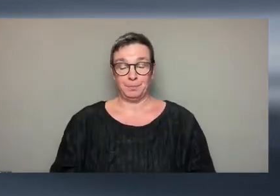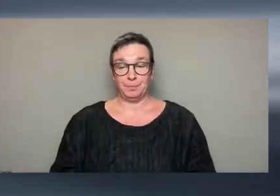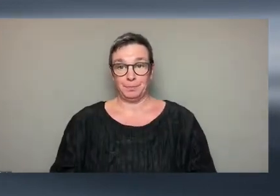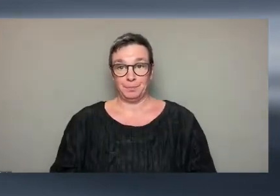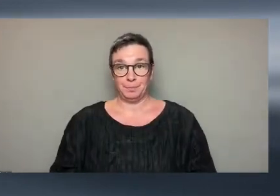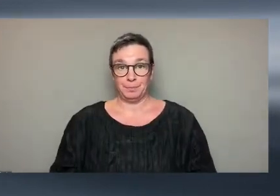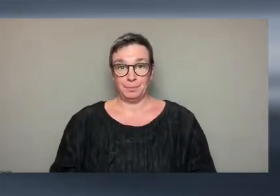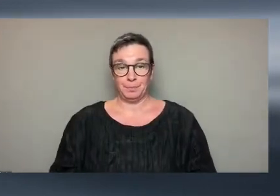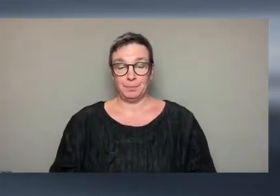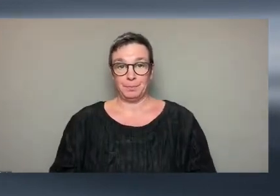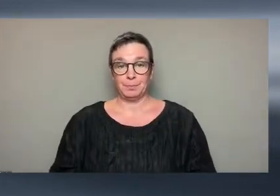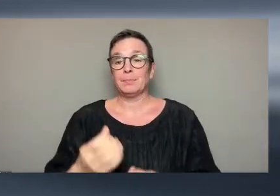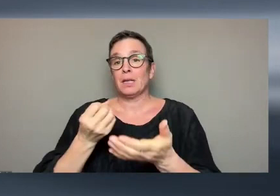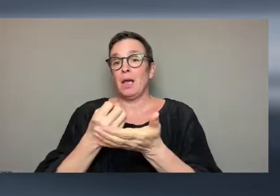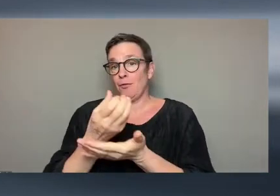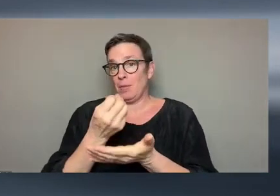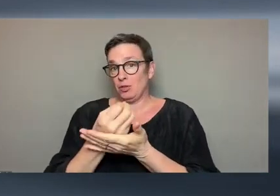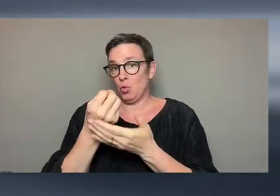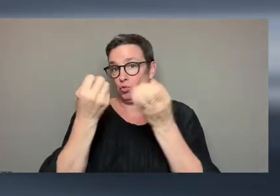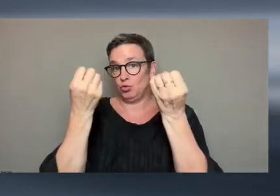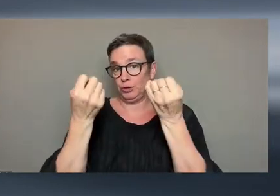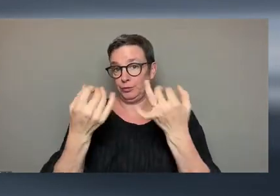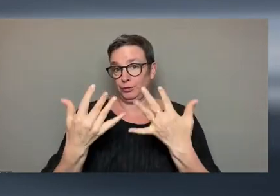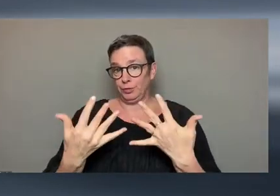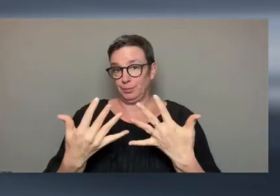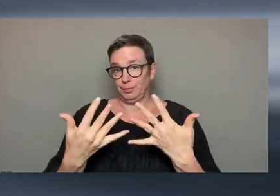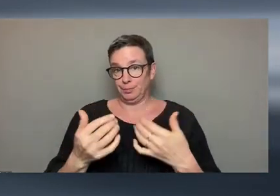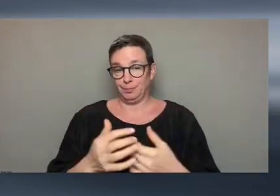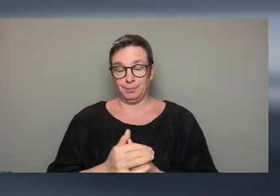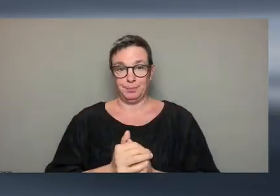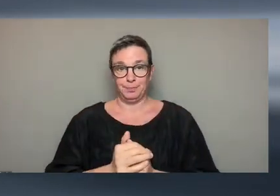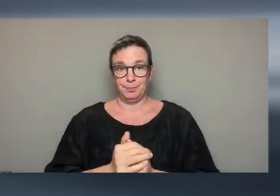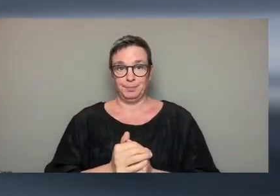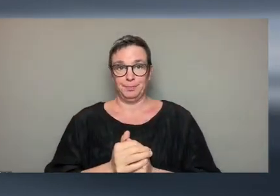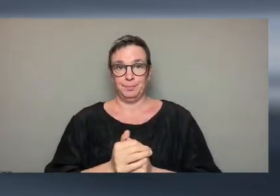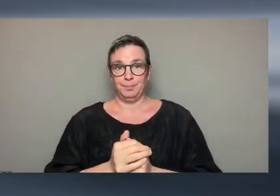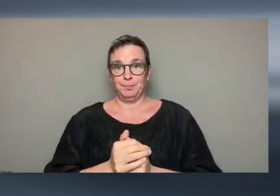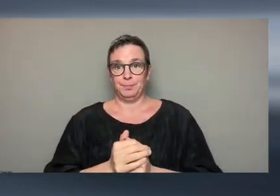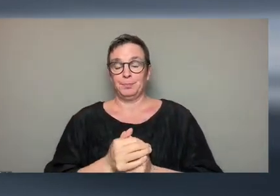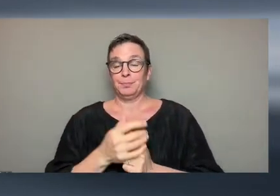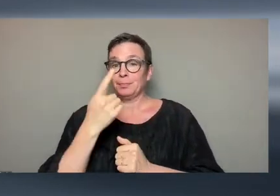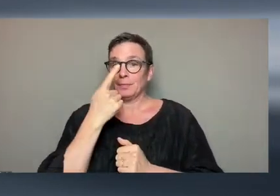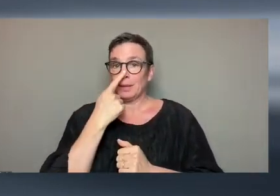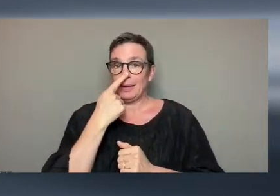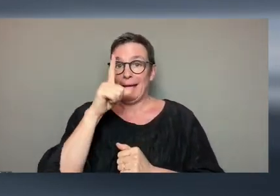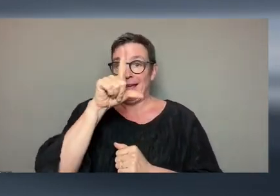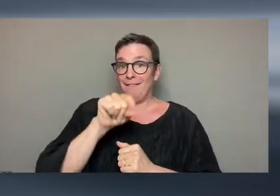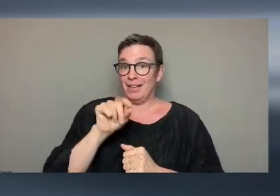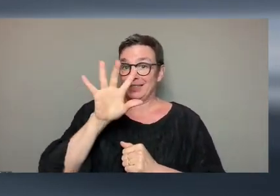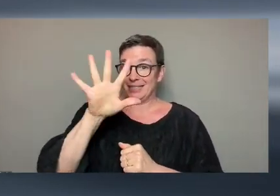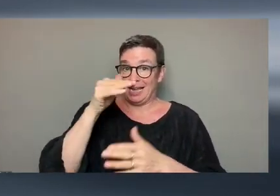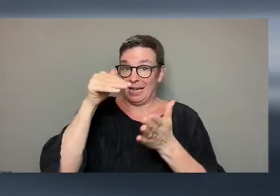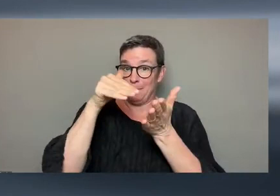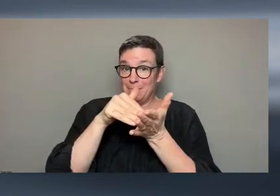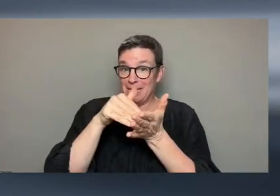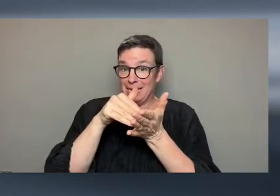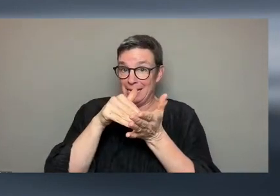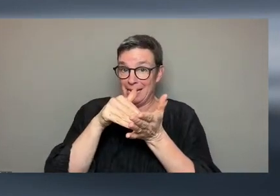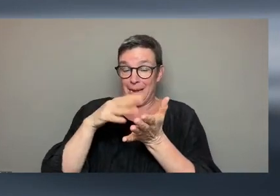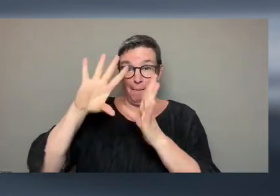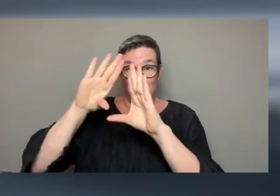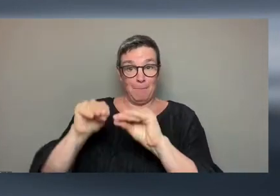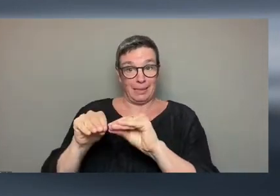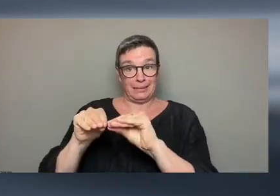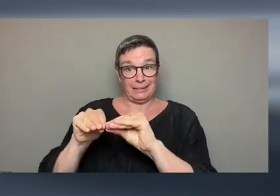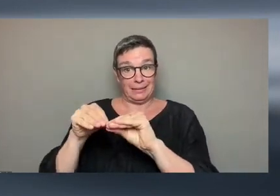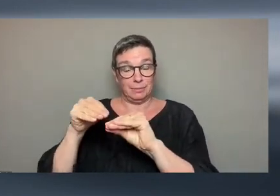Ces données en quelques chiffres, nous avons ces données de routage pour plus de 25 000 stations de transport public. Nous ne voulons pas